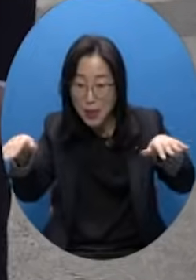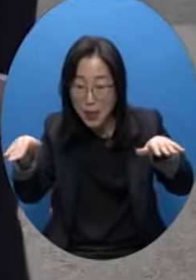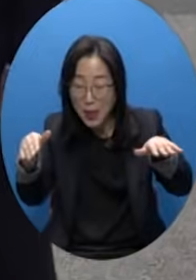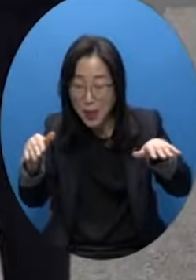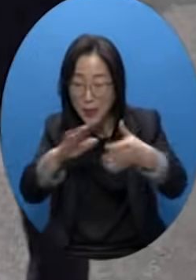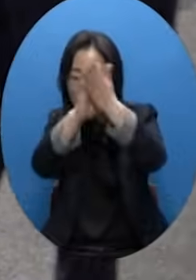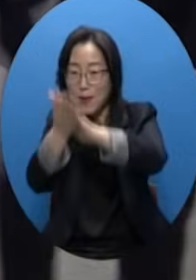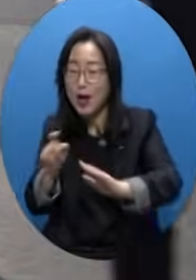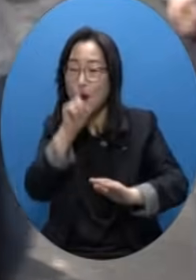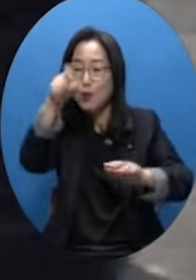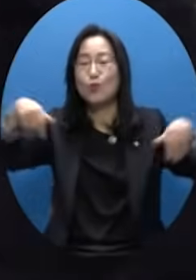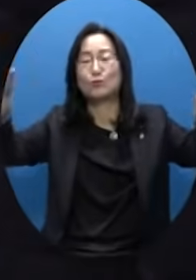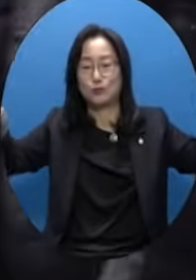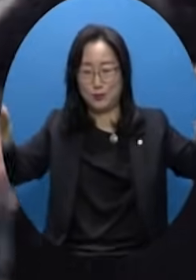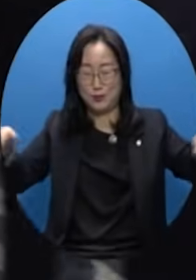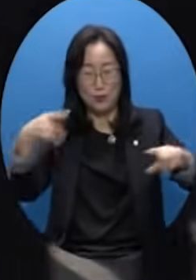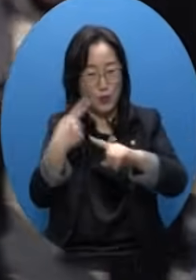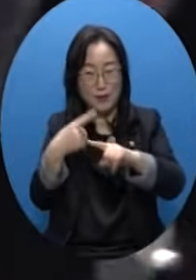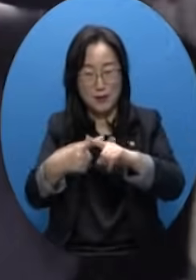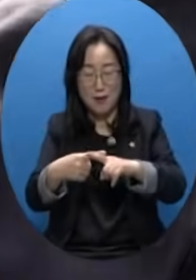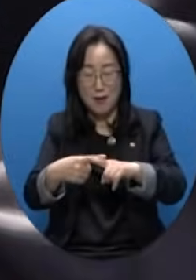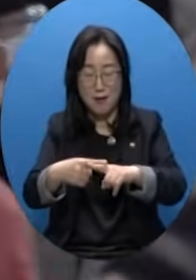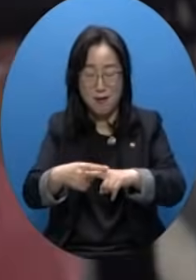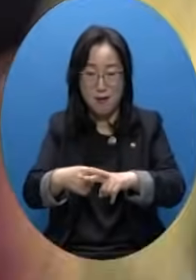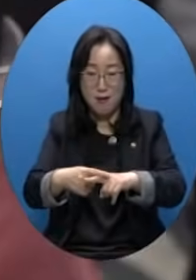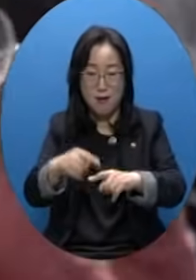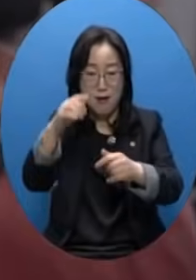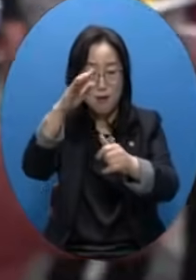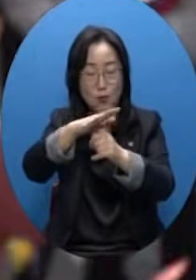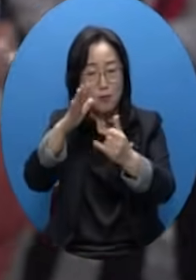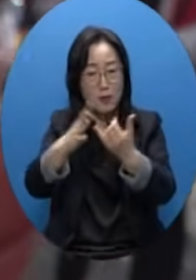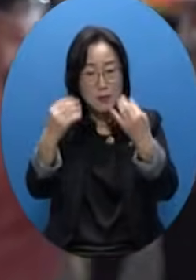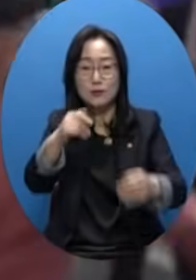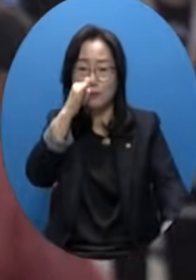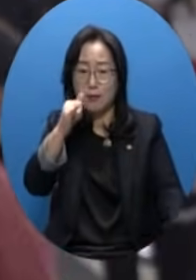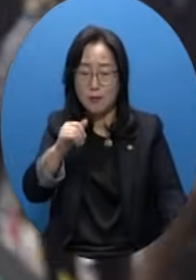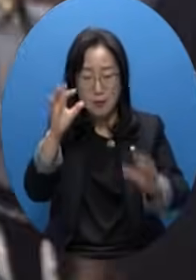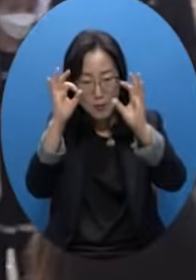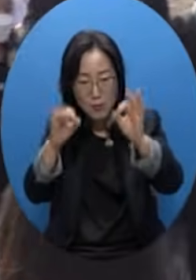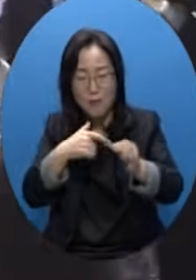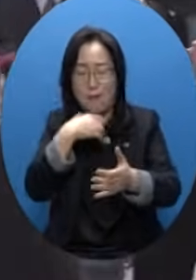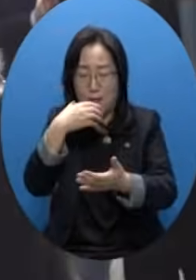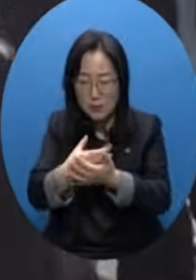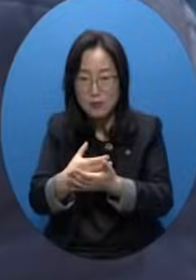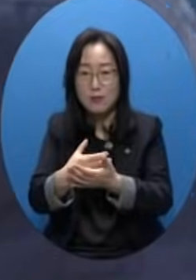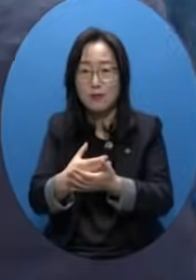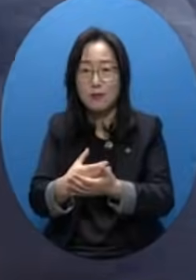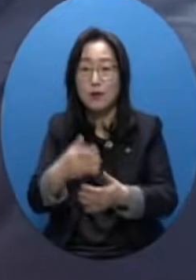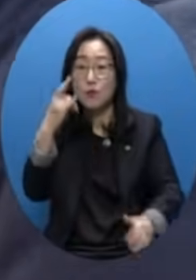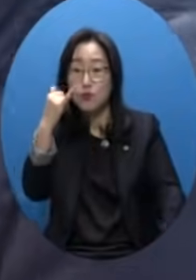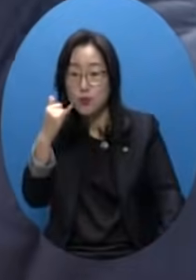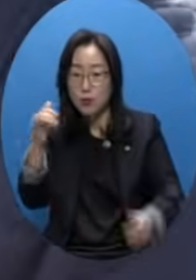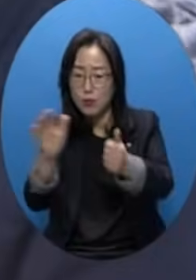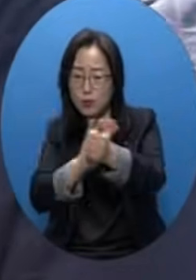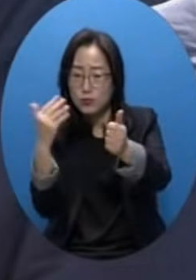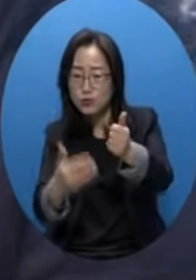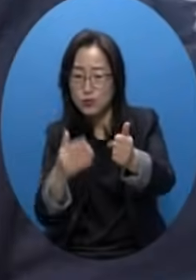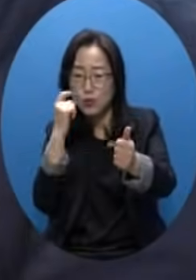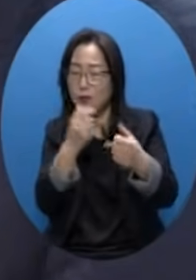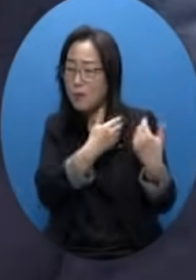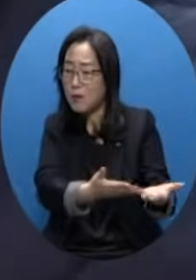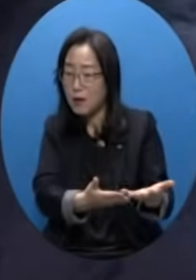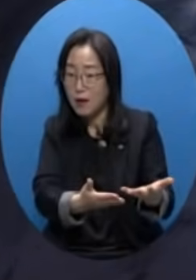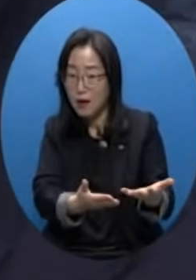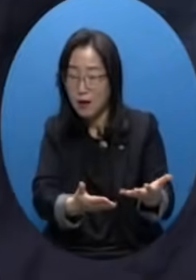바른 아이들이 좀 더 써 4 같이 있는데 얼마나 큰 감동을 받은 지 모릅니다 부모님이 돌봄을 받지 못해 방치했던